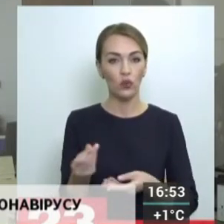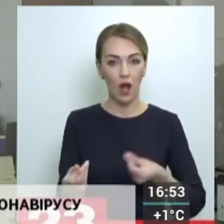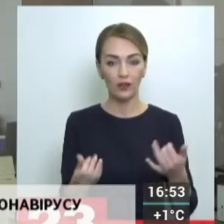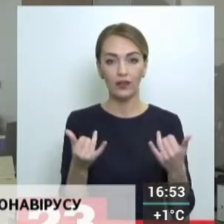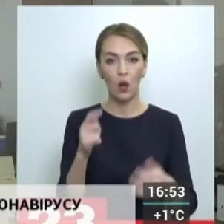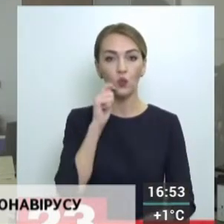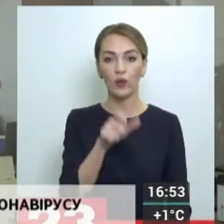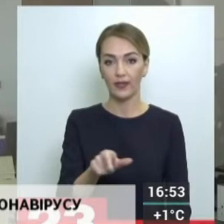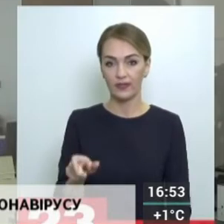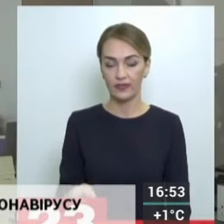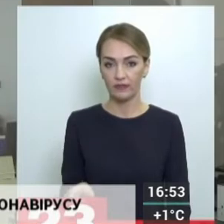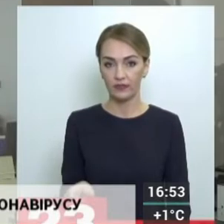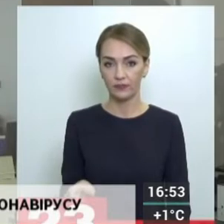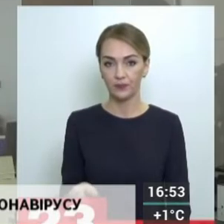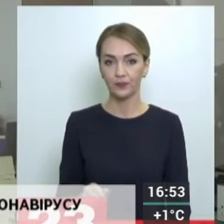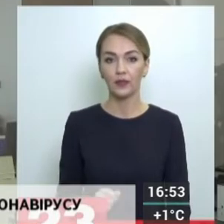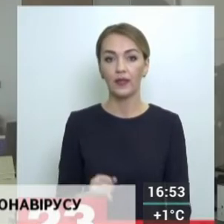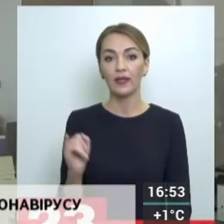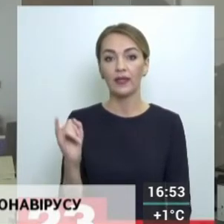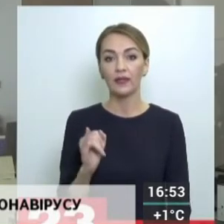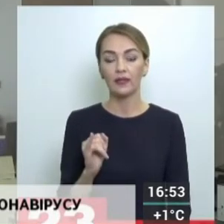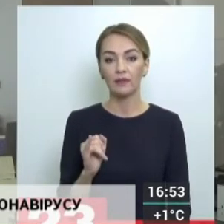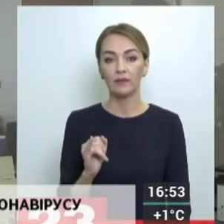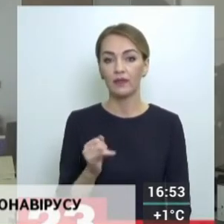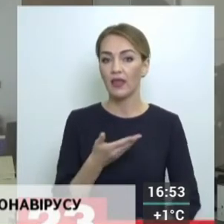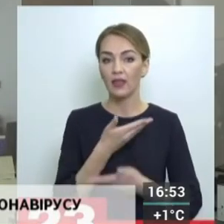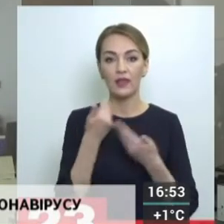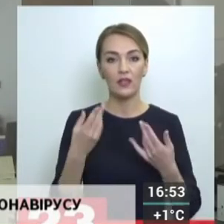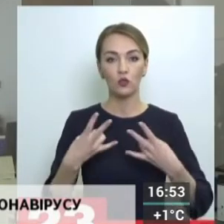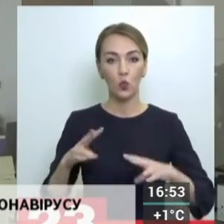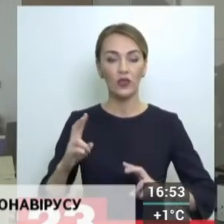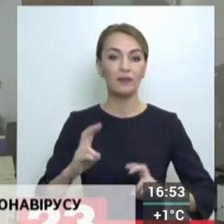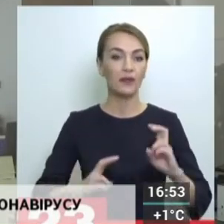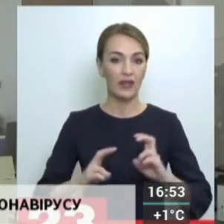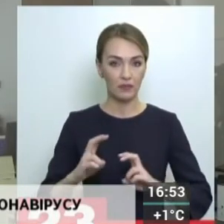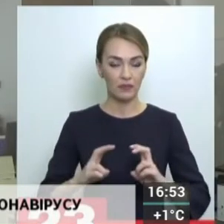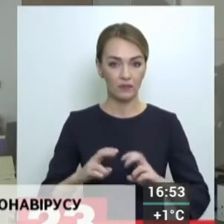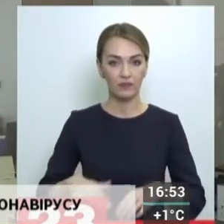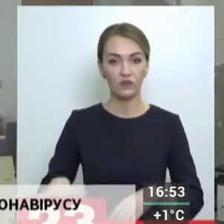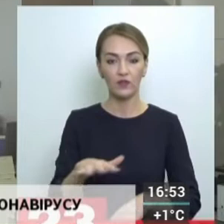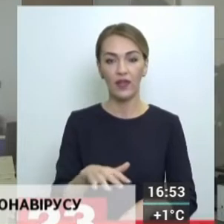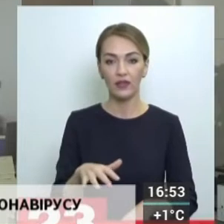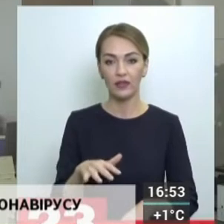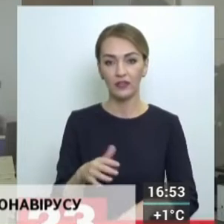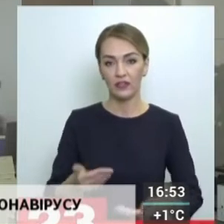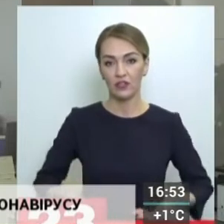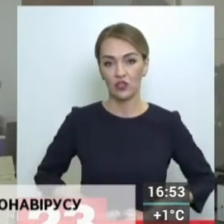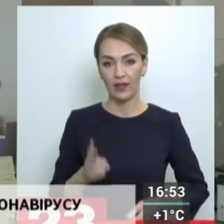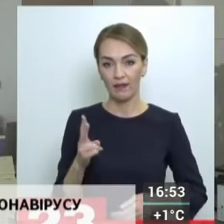для українців і не нанесе шкоди підприємствам сфери ЖКХ, від